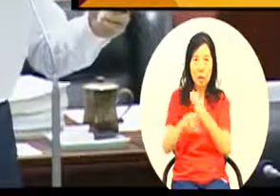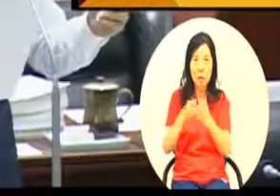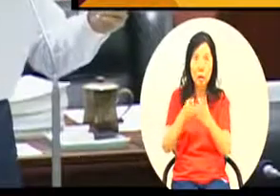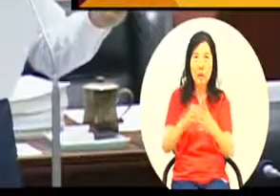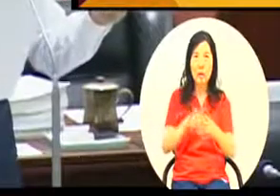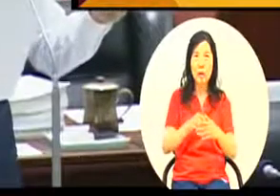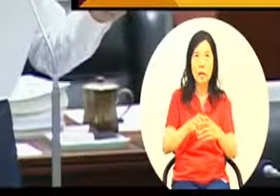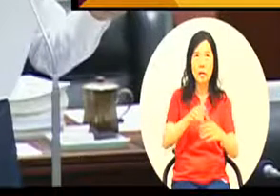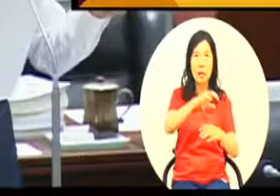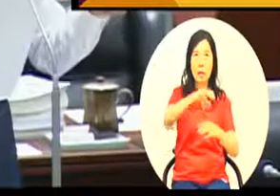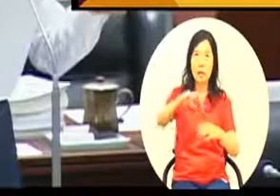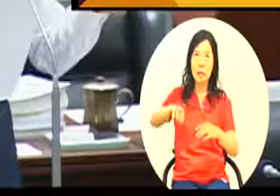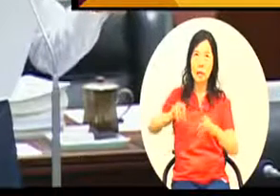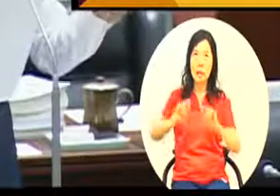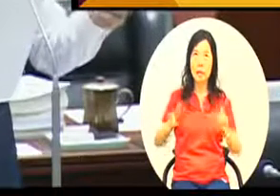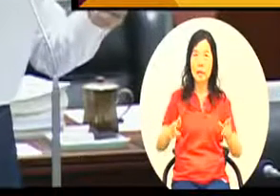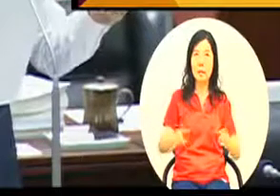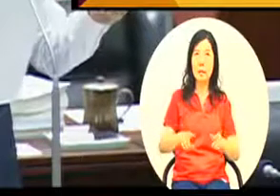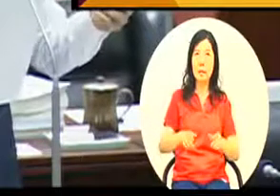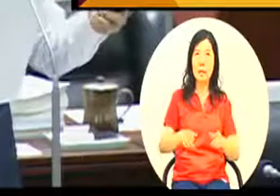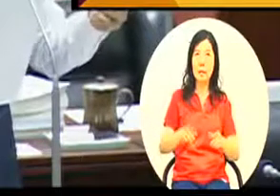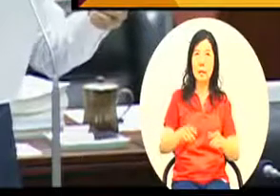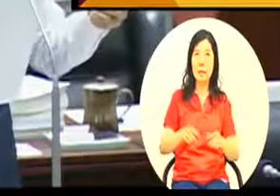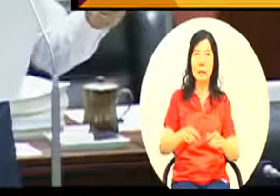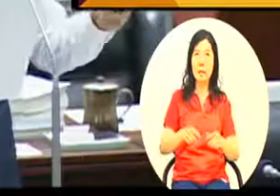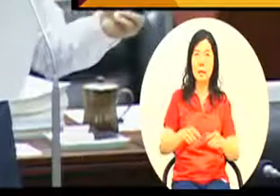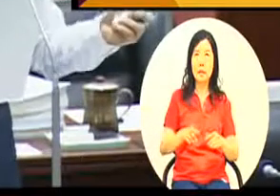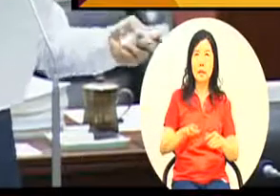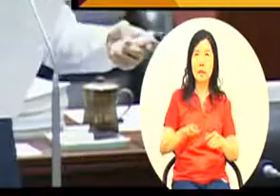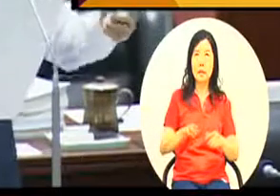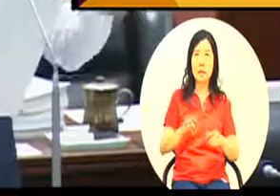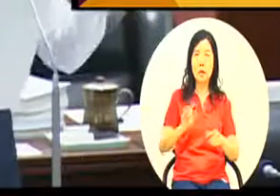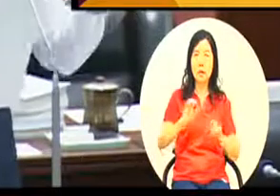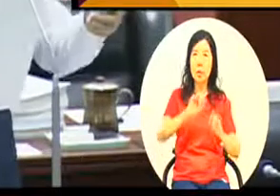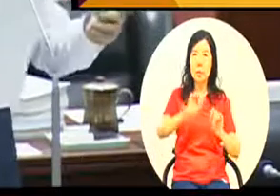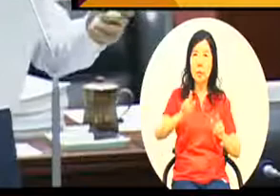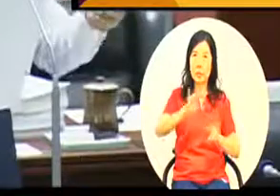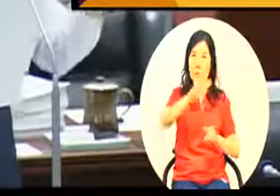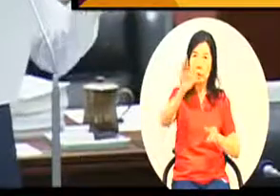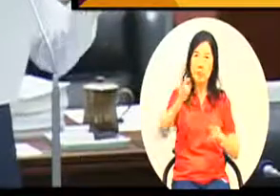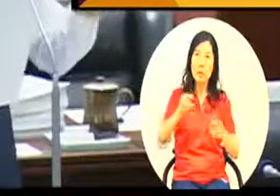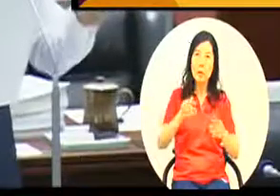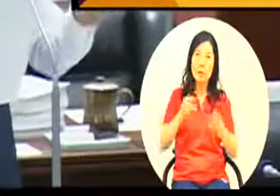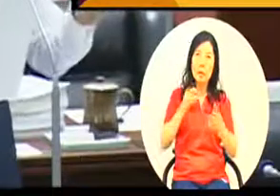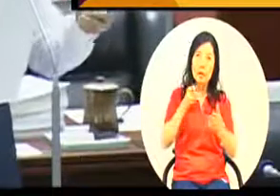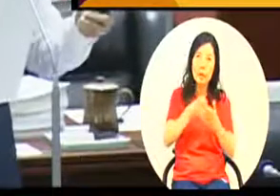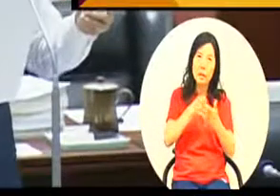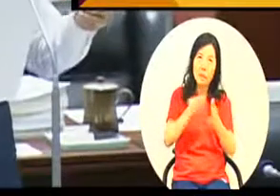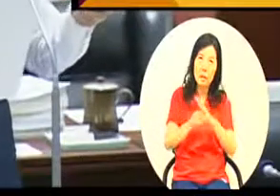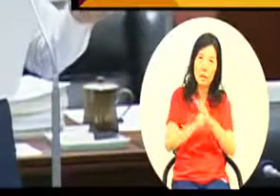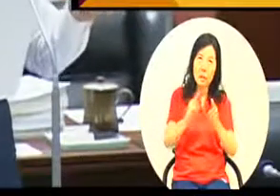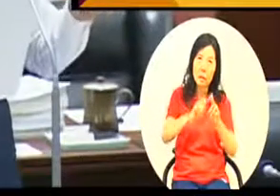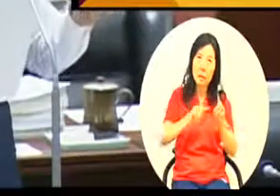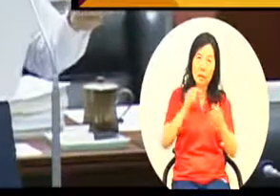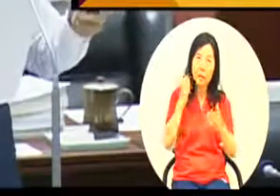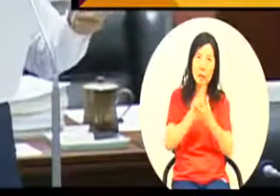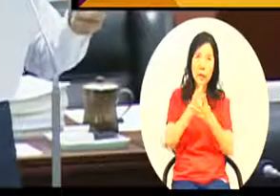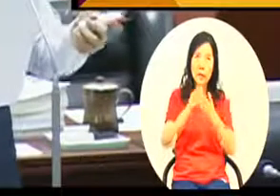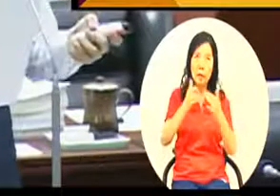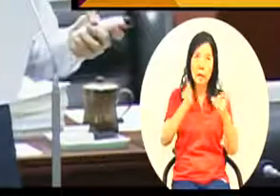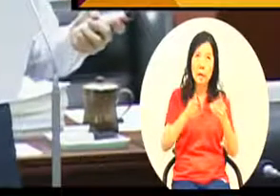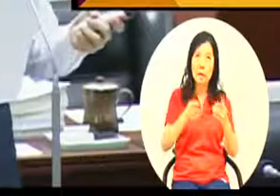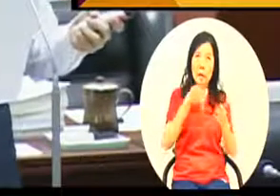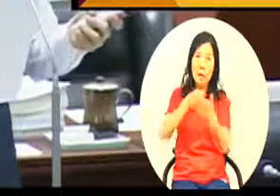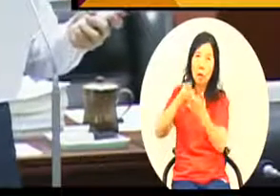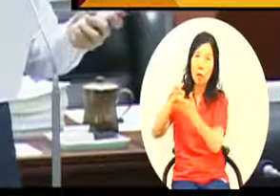在不同的天举行，不同天，那差异是每一个学生可以同时报名